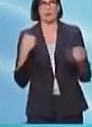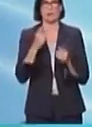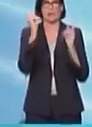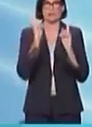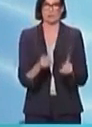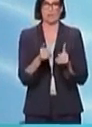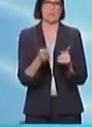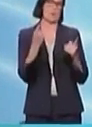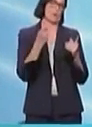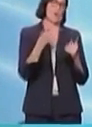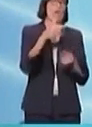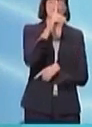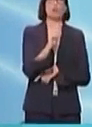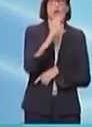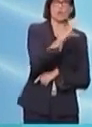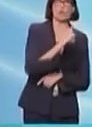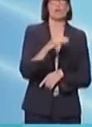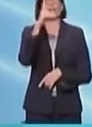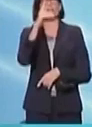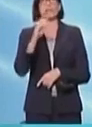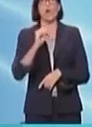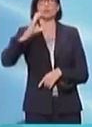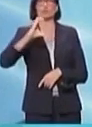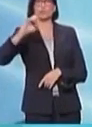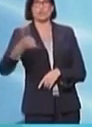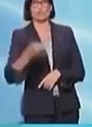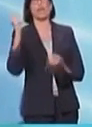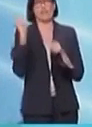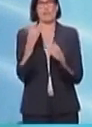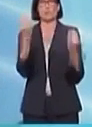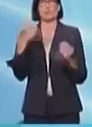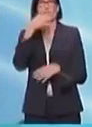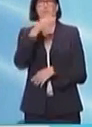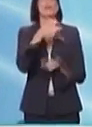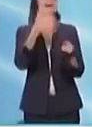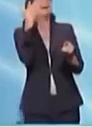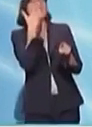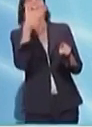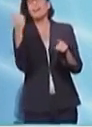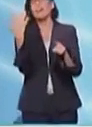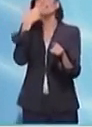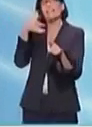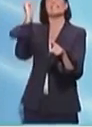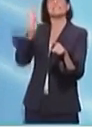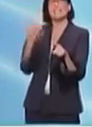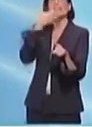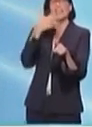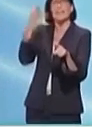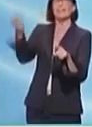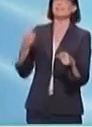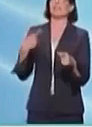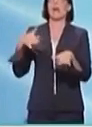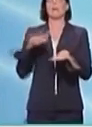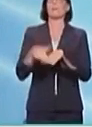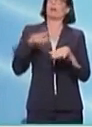le DOCG, di cui lei spesso parla, che sono, di cui lei sta, lo so che le fa ridere, ma visto che lei parla spesso del Made in Italy, e